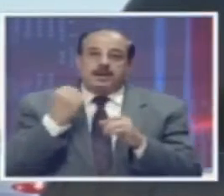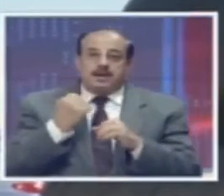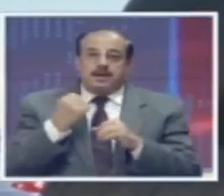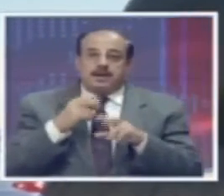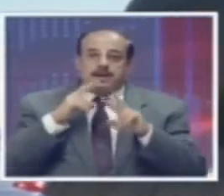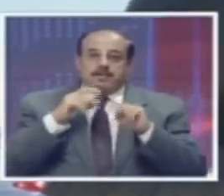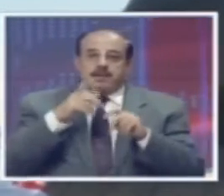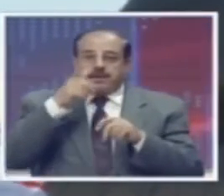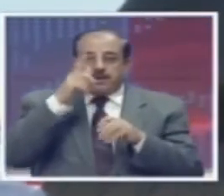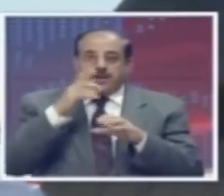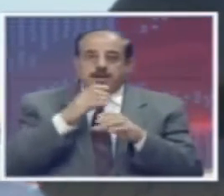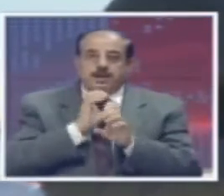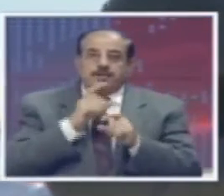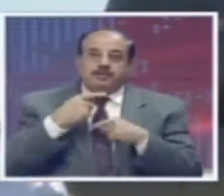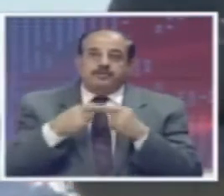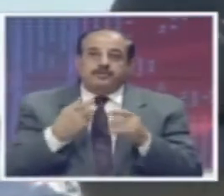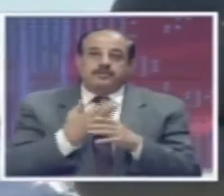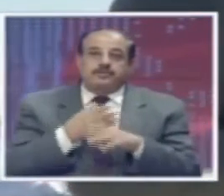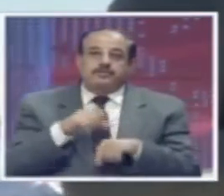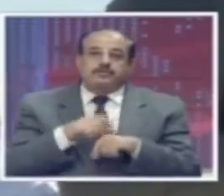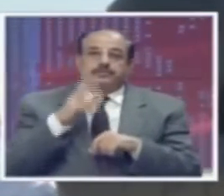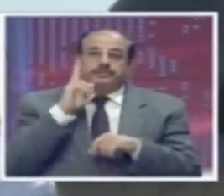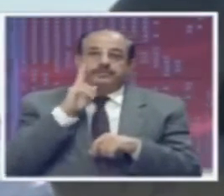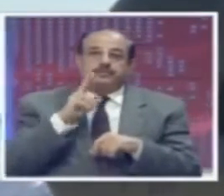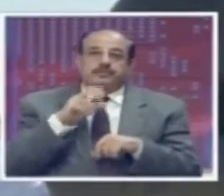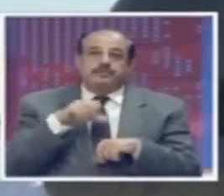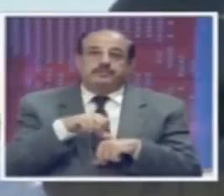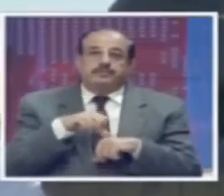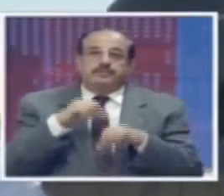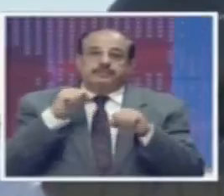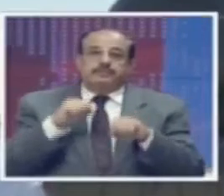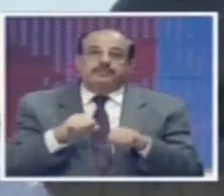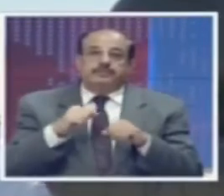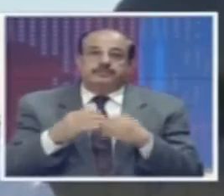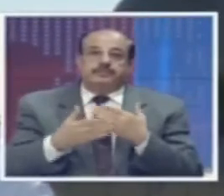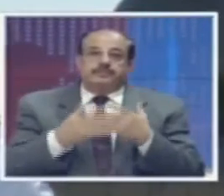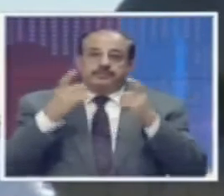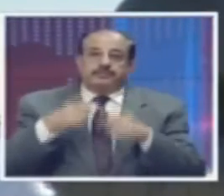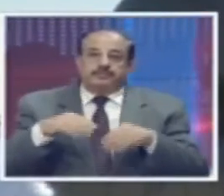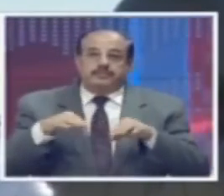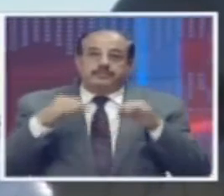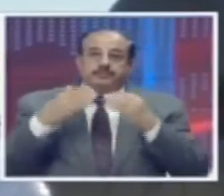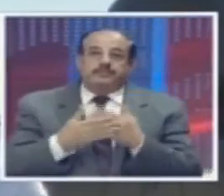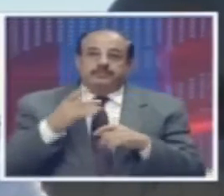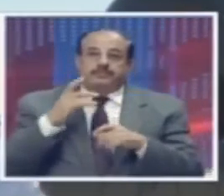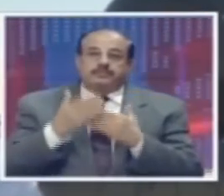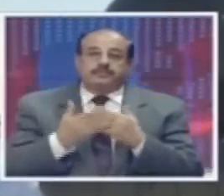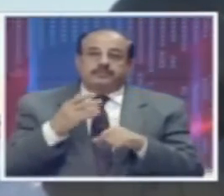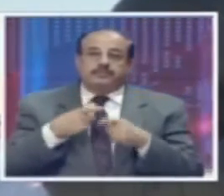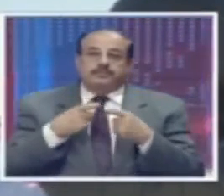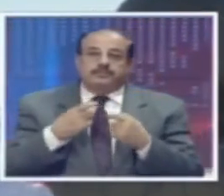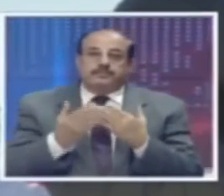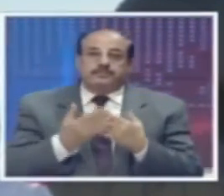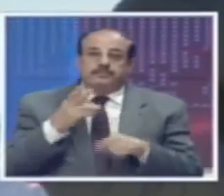البحث العلمي لا تتوقف. المركز البصري بالعاصمة الإدارية الجديدة في ثوبه الجديد تم تحديثه وفقا لآليات